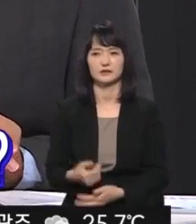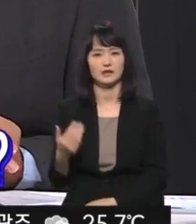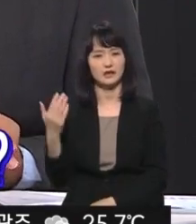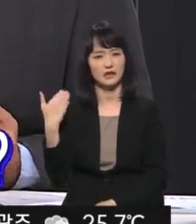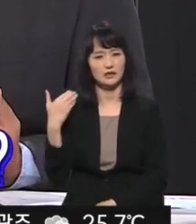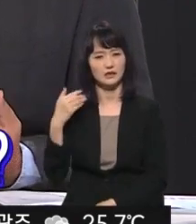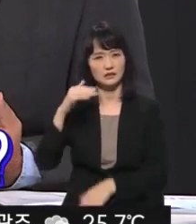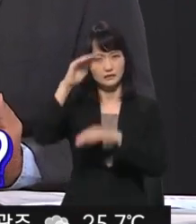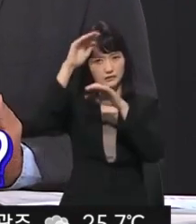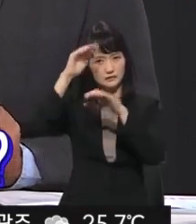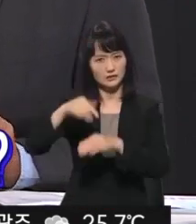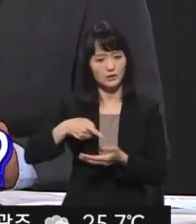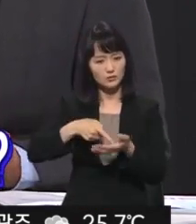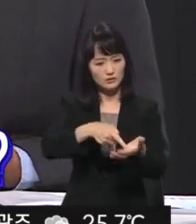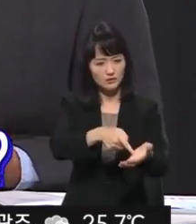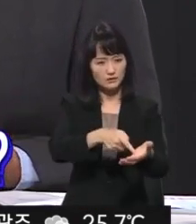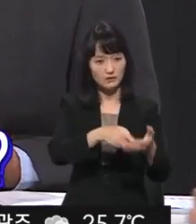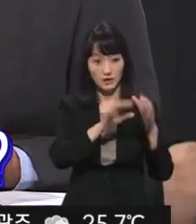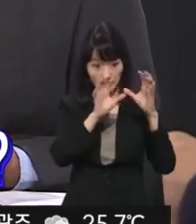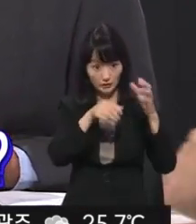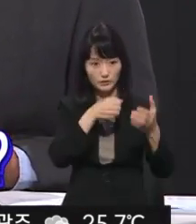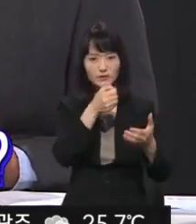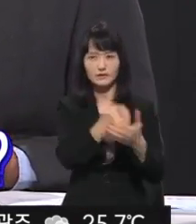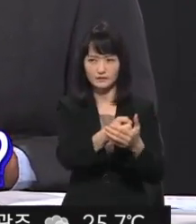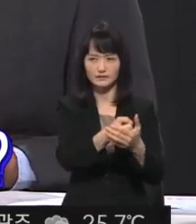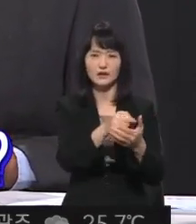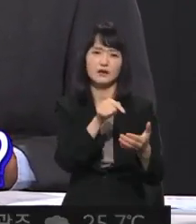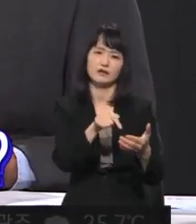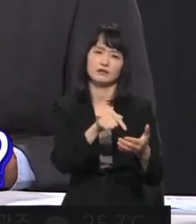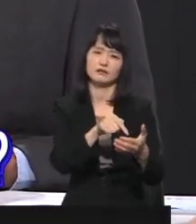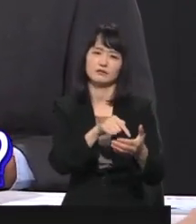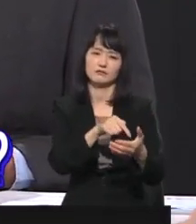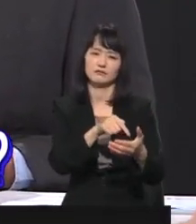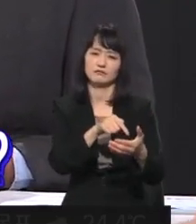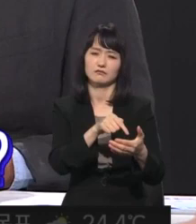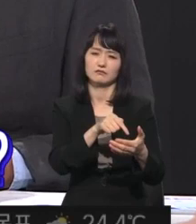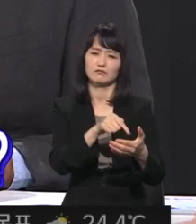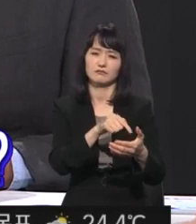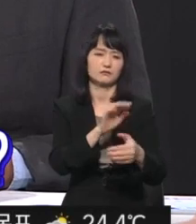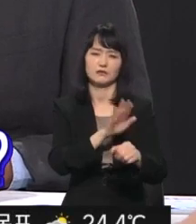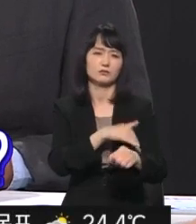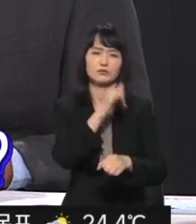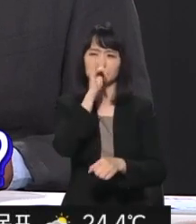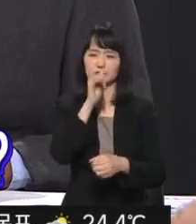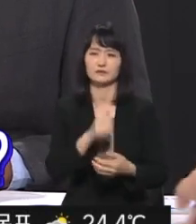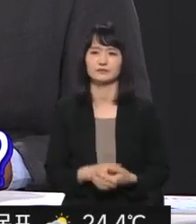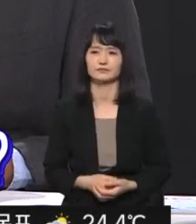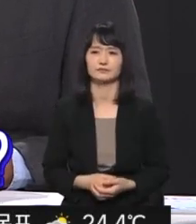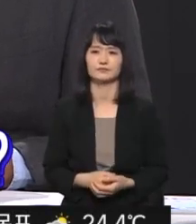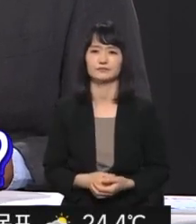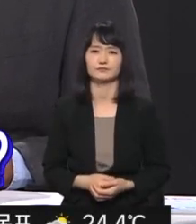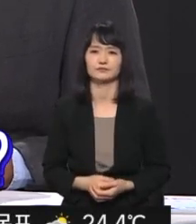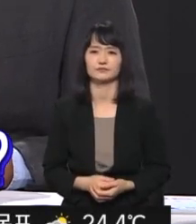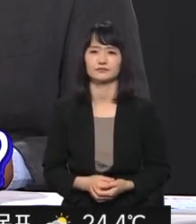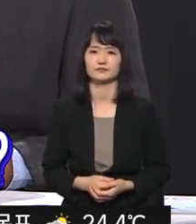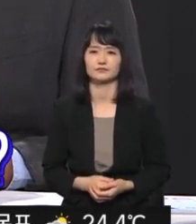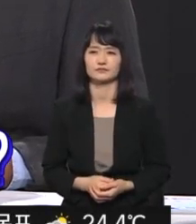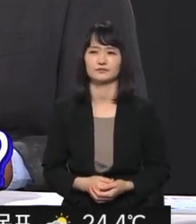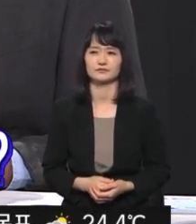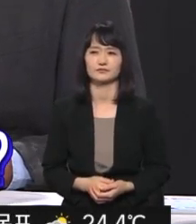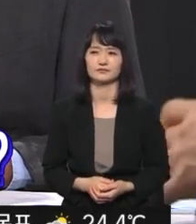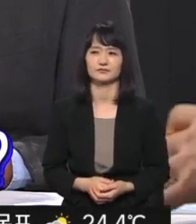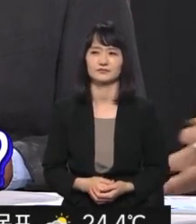아닌가 오늘인가 호흡을 잘 나가 흘 찬양을 하려니 환경이나 어때 있는데요 이렇게 제 영웅 위험도 바꿔야 쌔거 한번 에어를 말해주세요